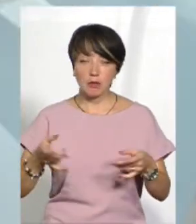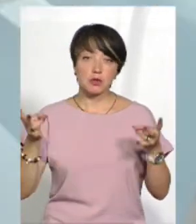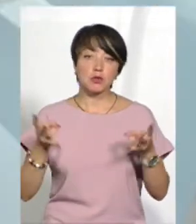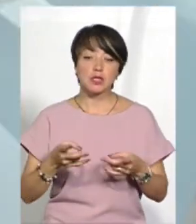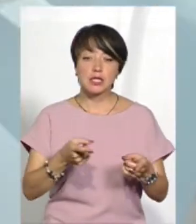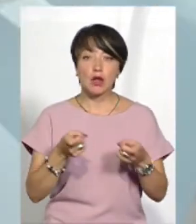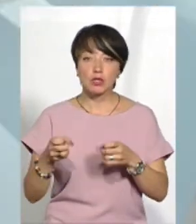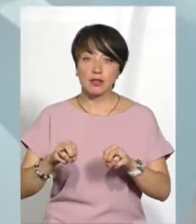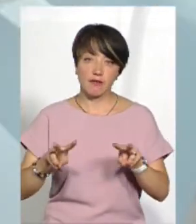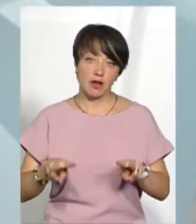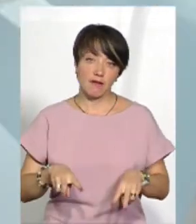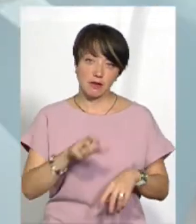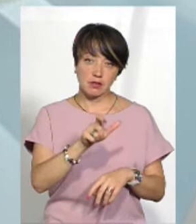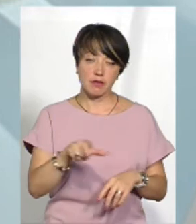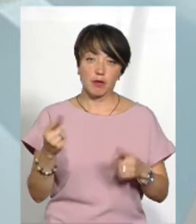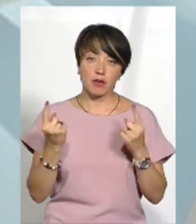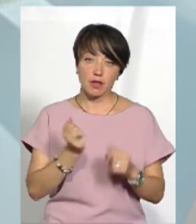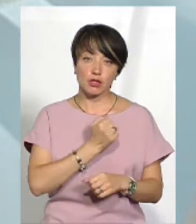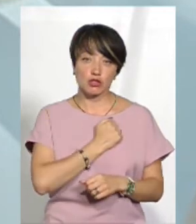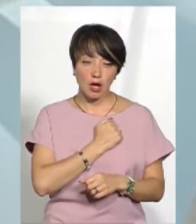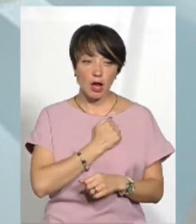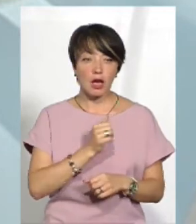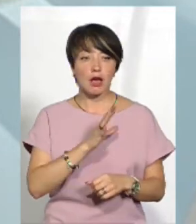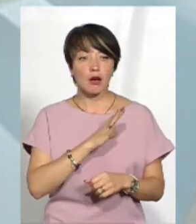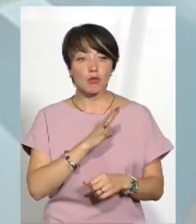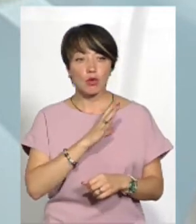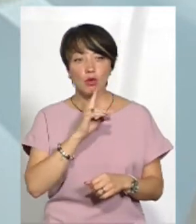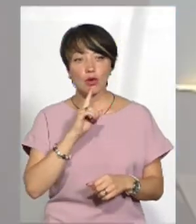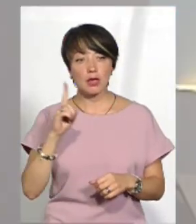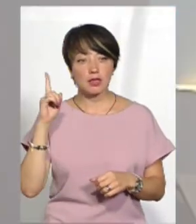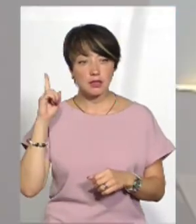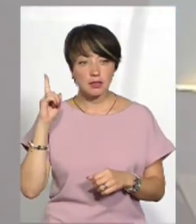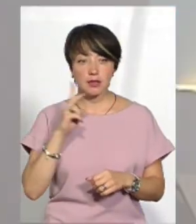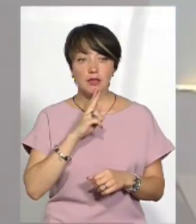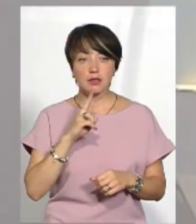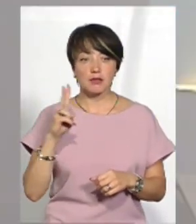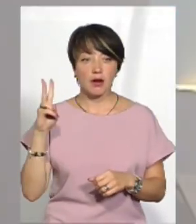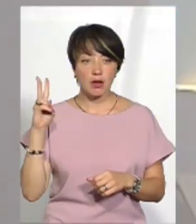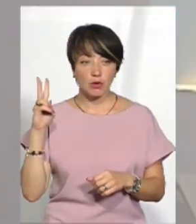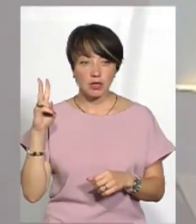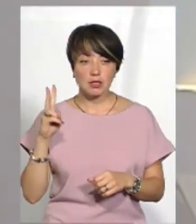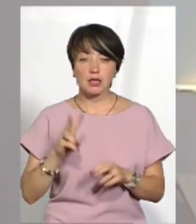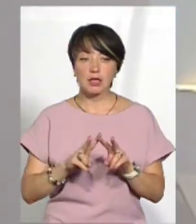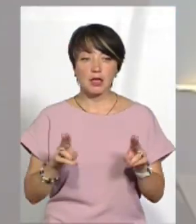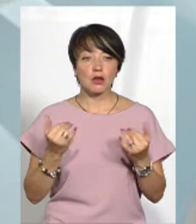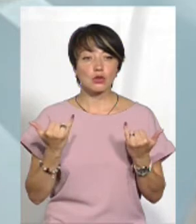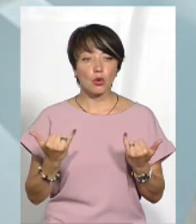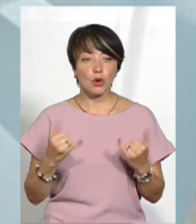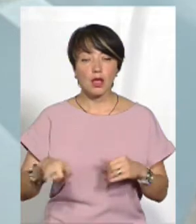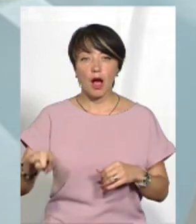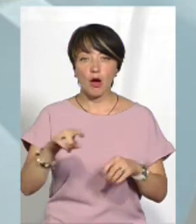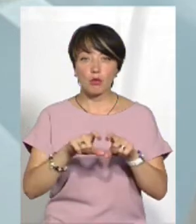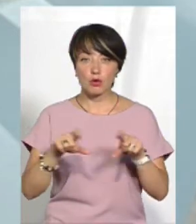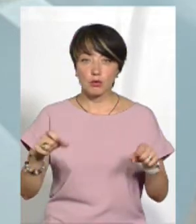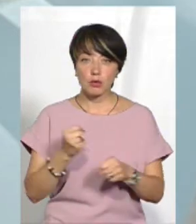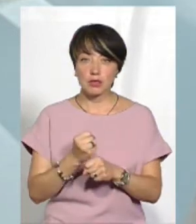необхідно залучати фахівців. На превеликий жаль, як було рік назад, як було 2 роки назад, як і сьогодні в аеропорту